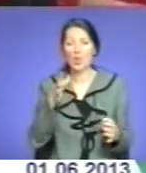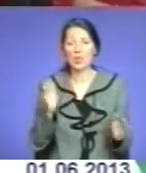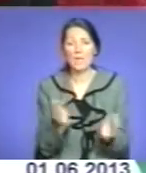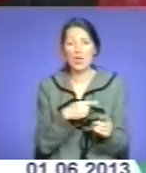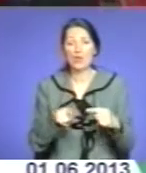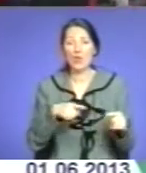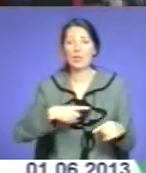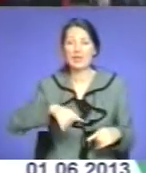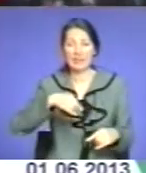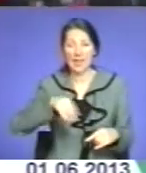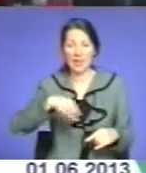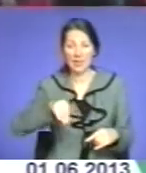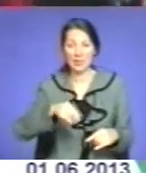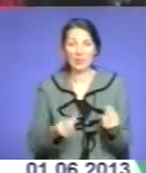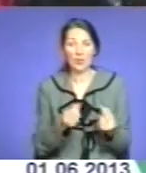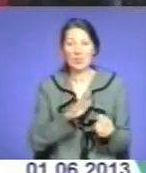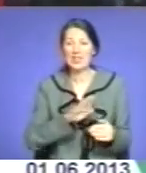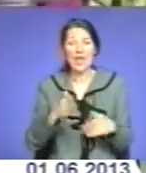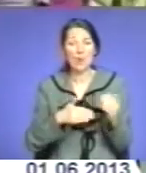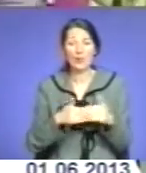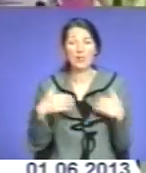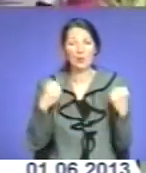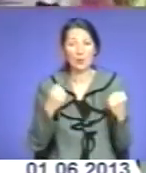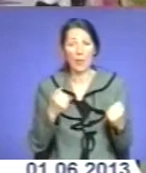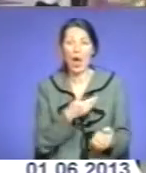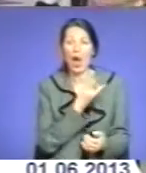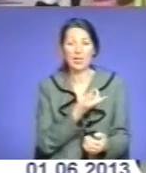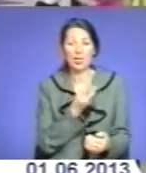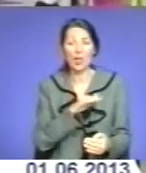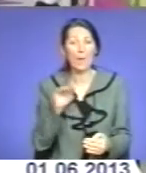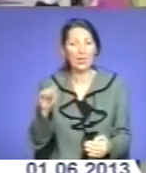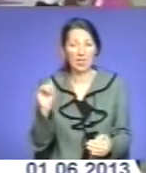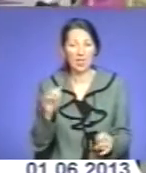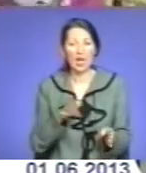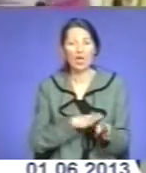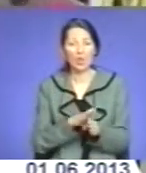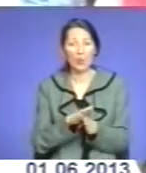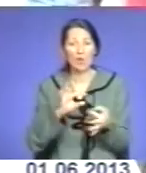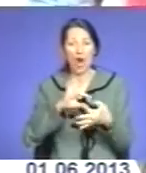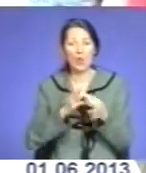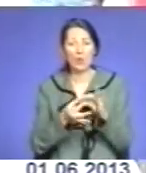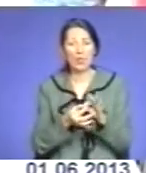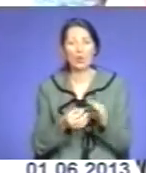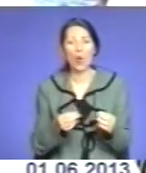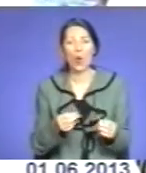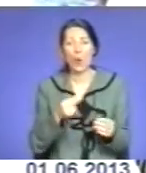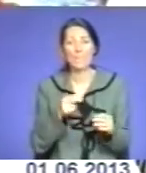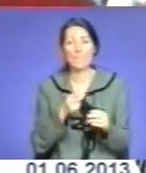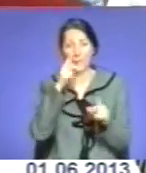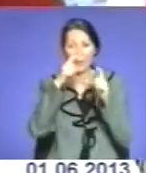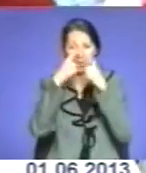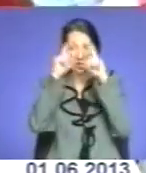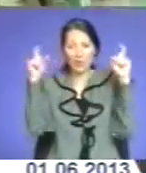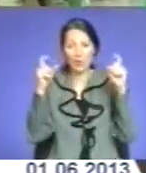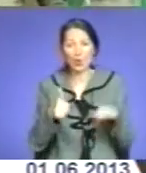теніс. Гравці хоч і не професійні спортсмени, але азарту їм не позичати. Дотримуються олімпійського девізу – головне участь, а не